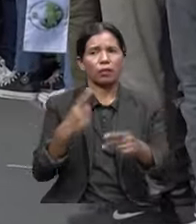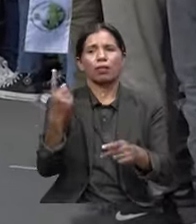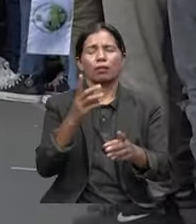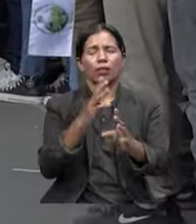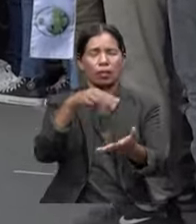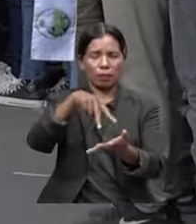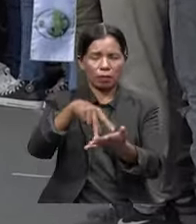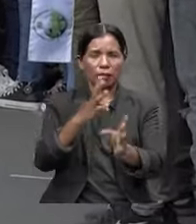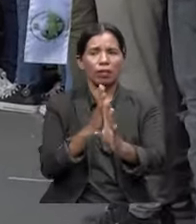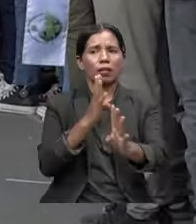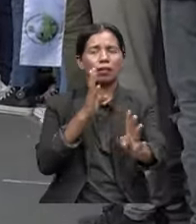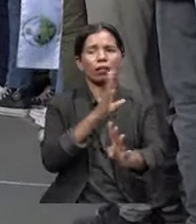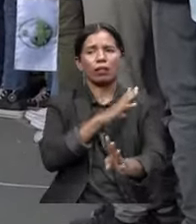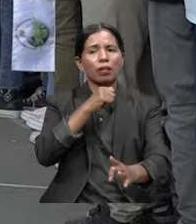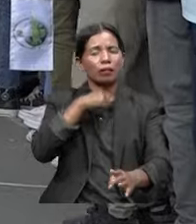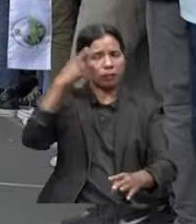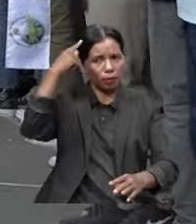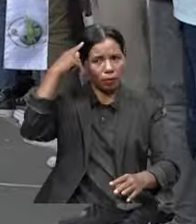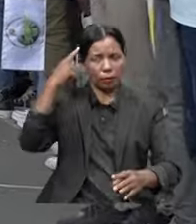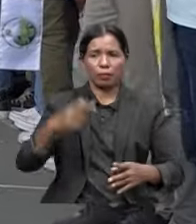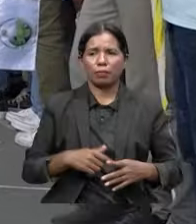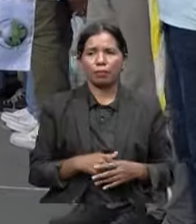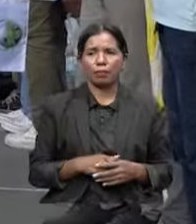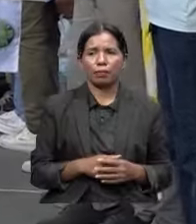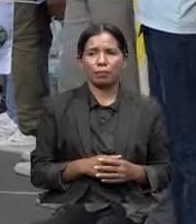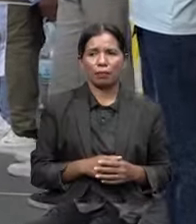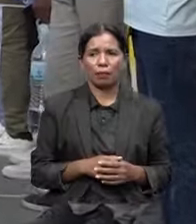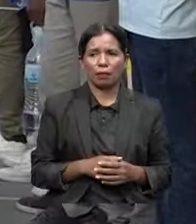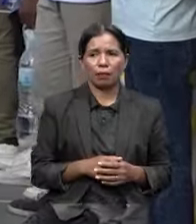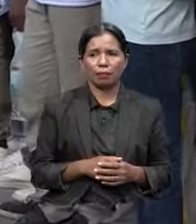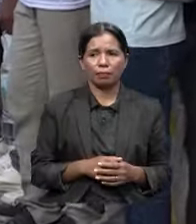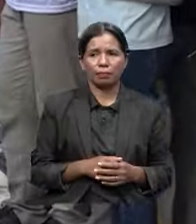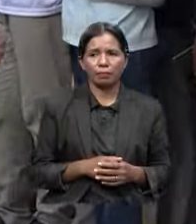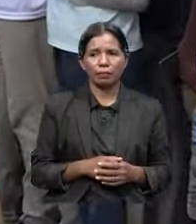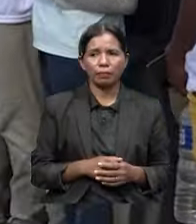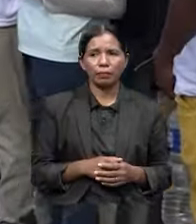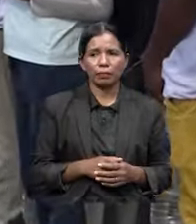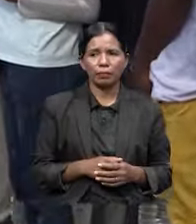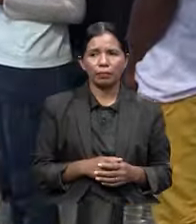he dalang ninin ho di hein Papa Francisco David Gonçalves Amelia Suarez Ziemen.